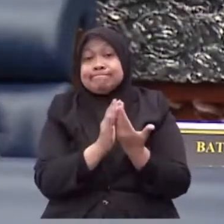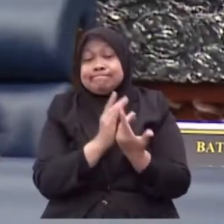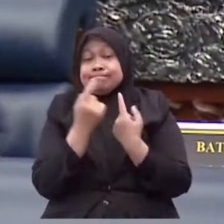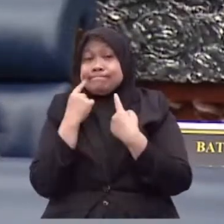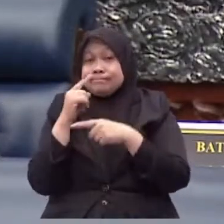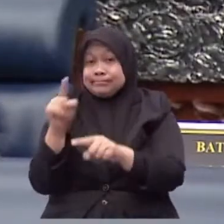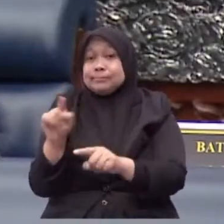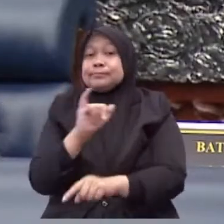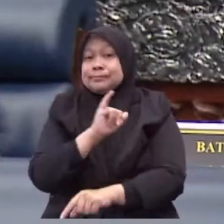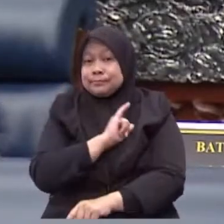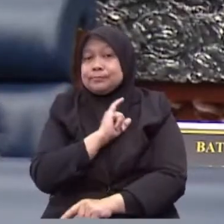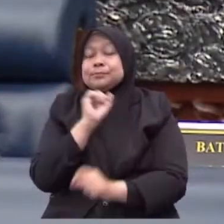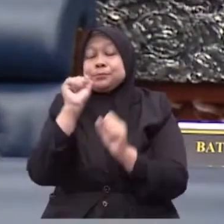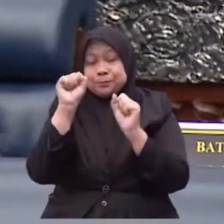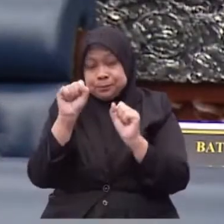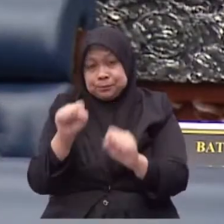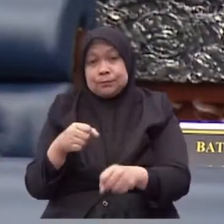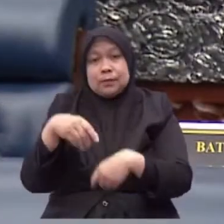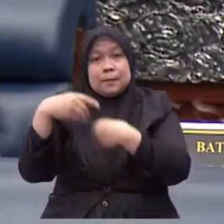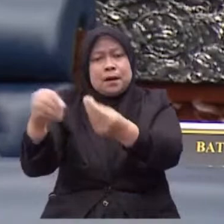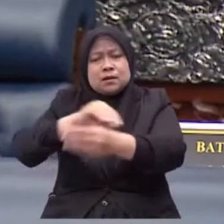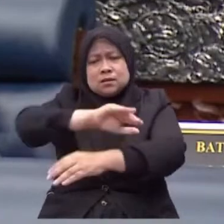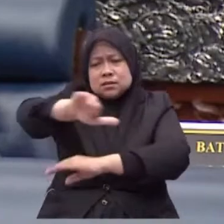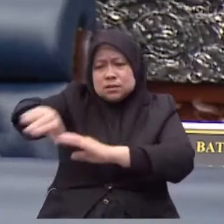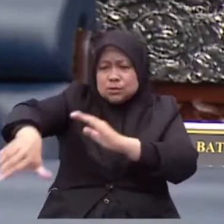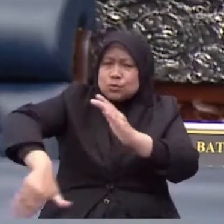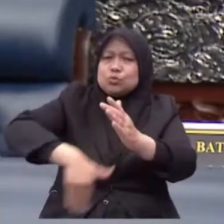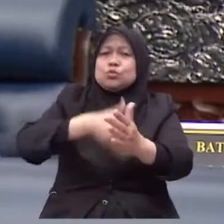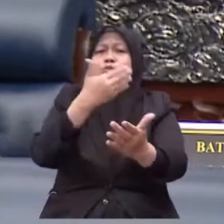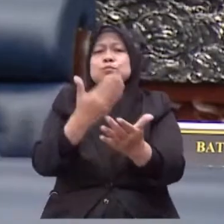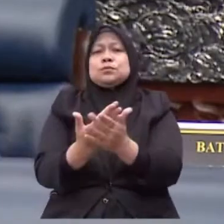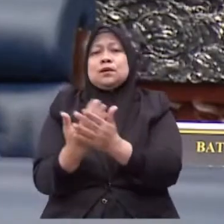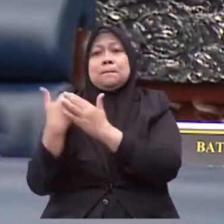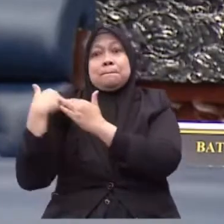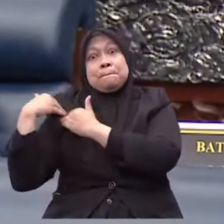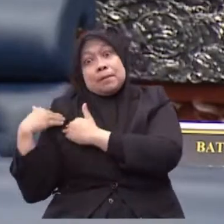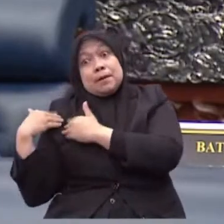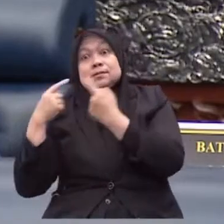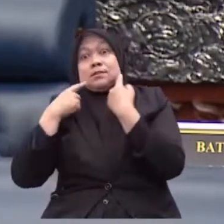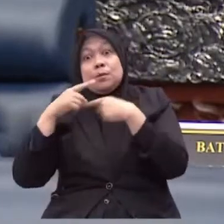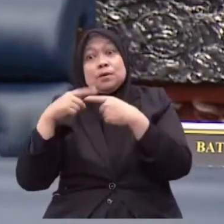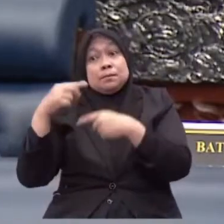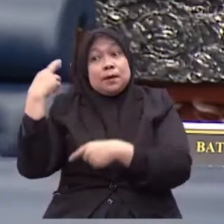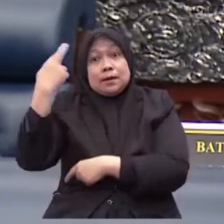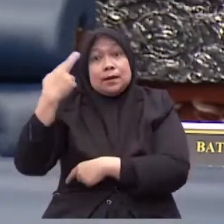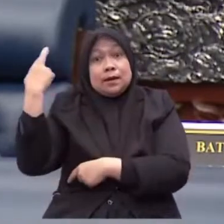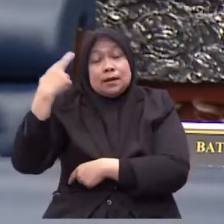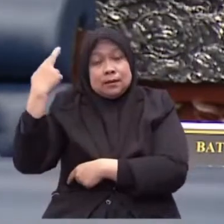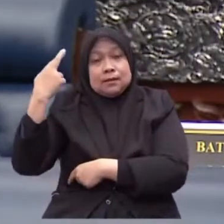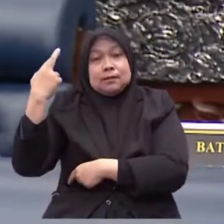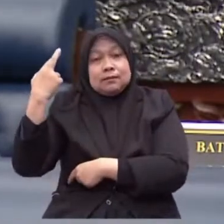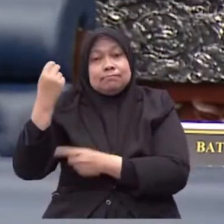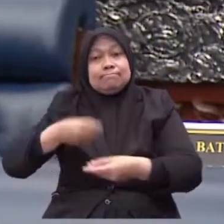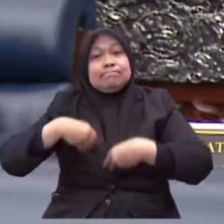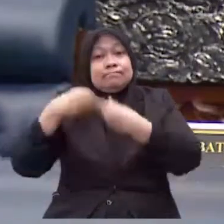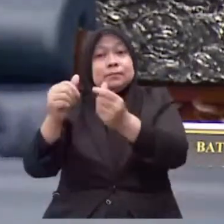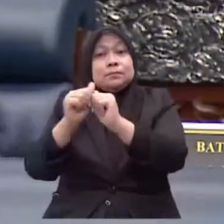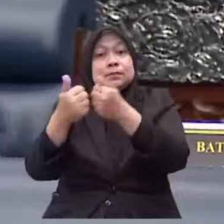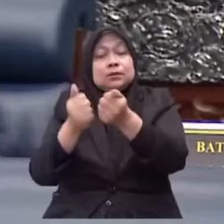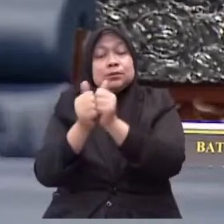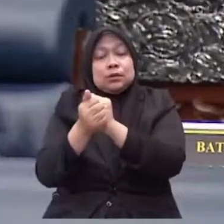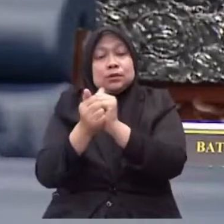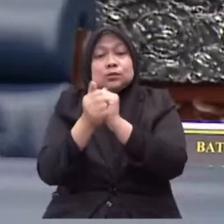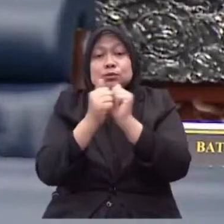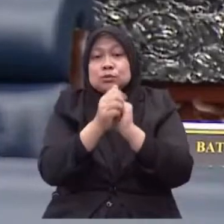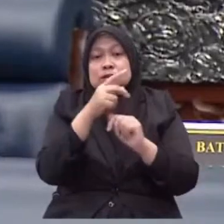menjawab saya boleh saja bagi semua beban jawaban dan alasan saya letak pada persatuan